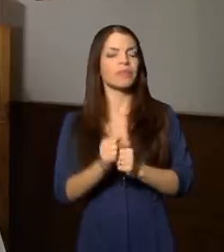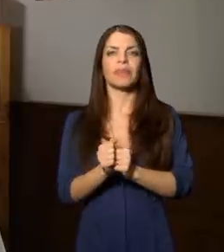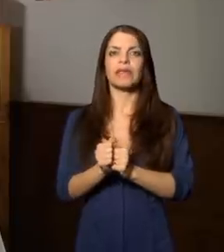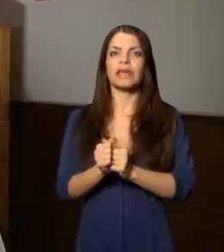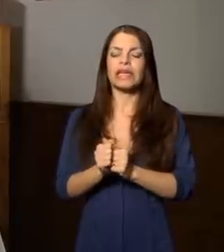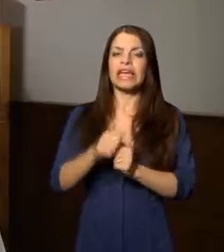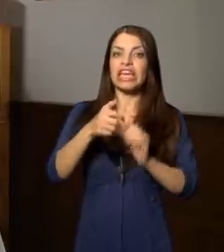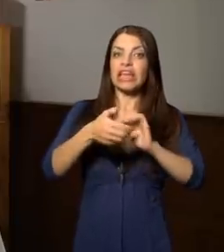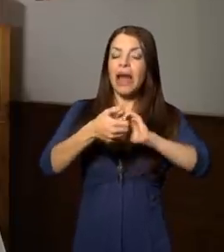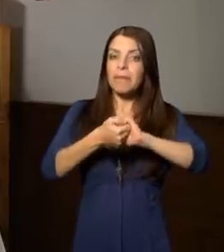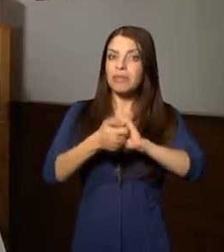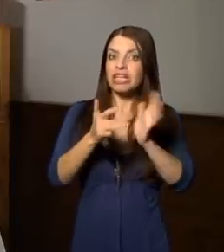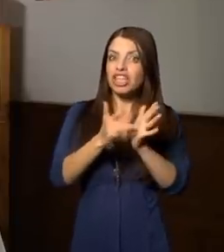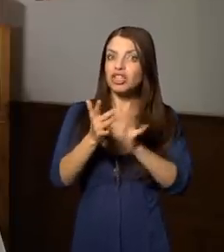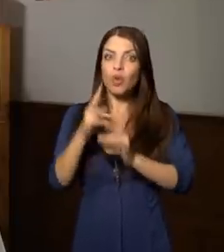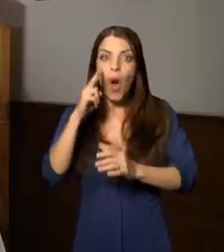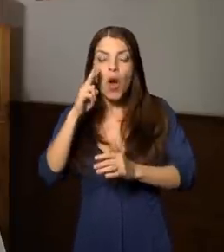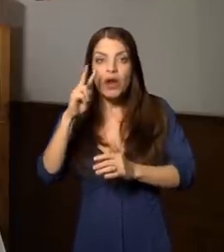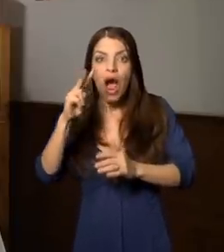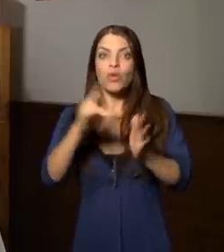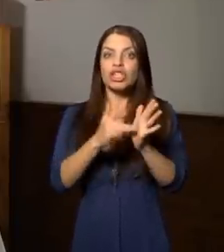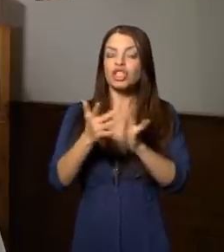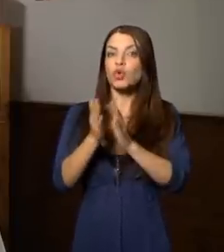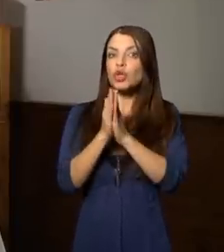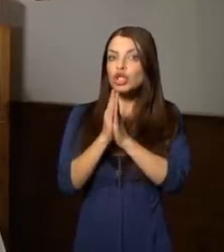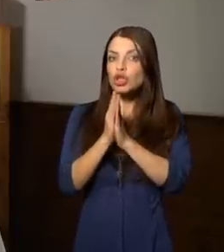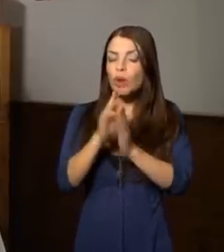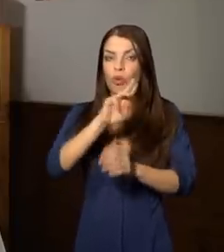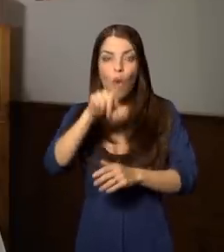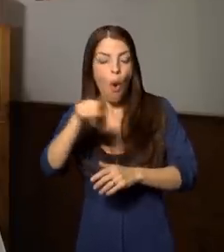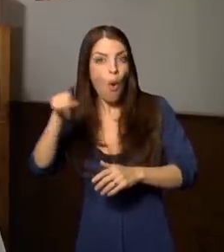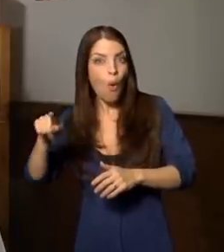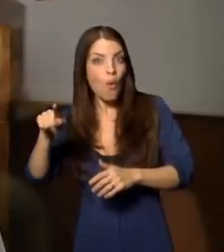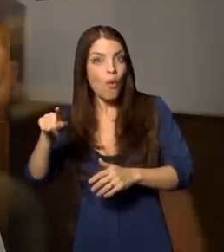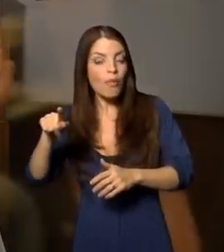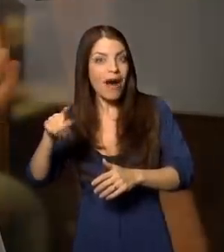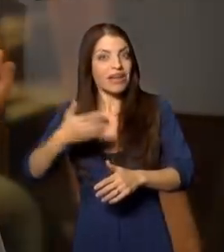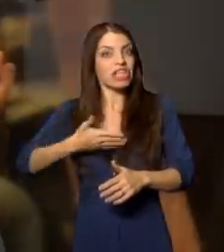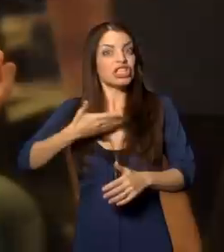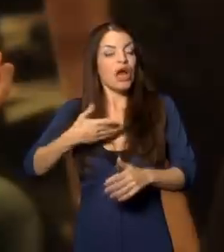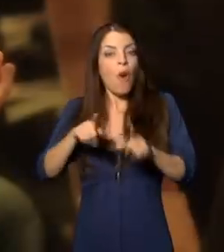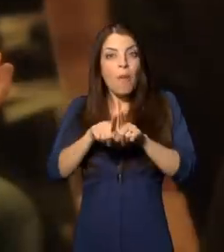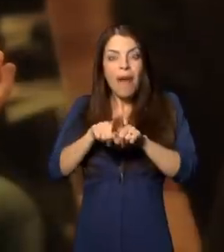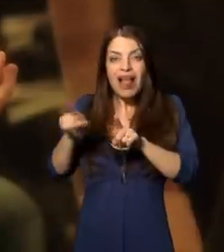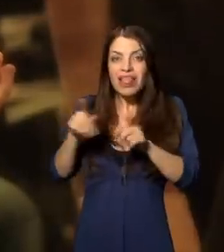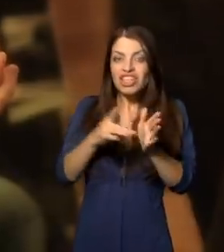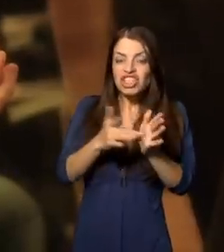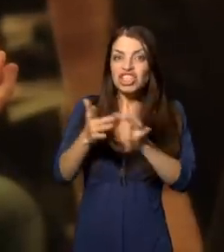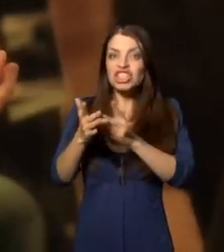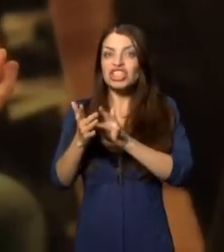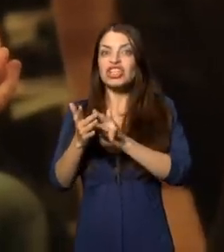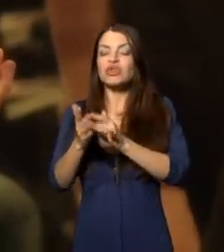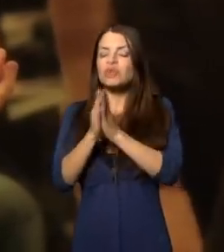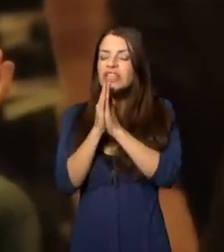tal-imallem jitlob li waslet lid-dixxipli tiegħu biex bħalu jikbru fix-xewqa li jitolbu u